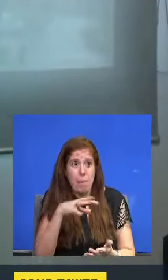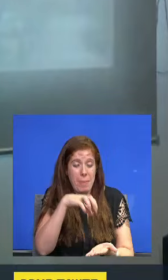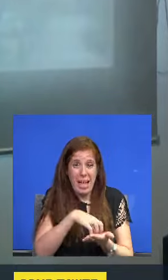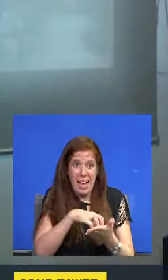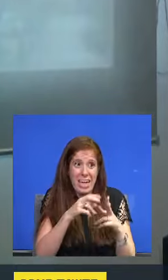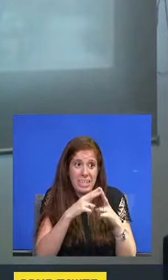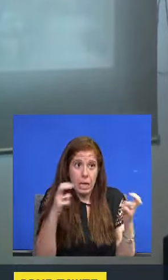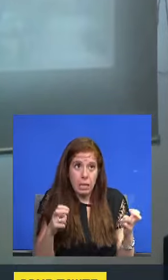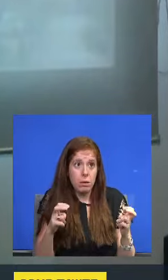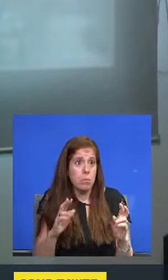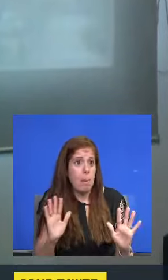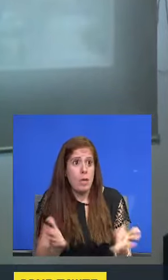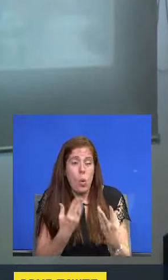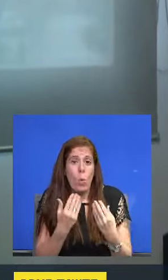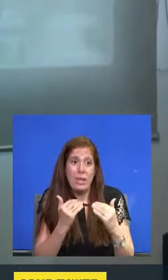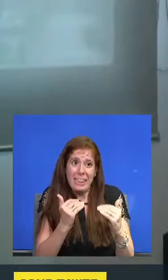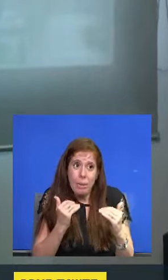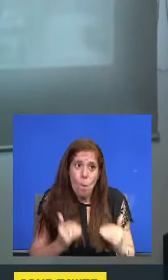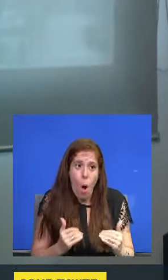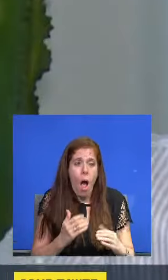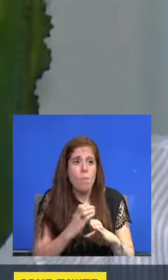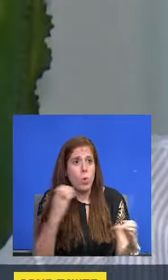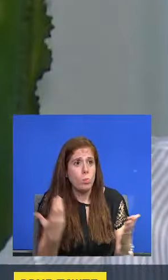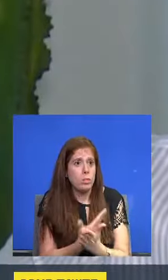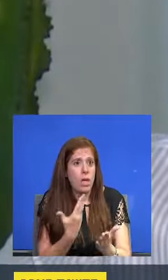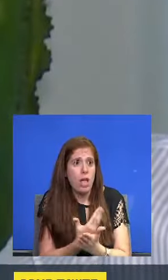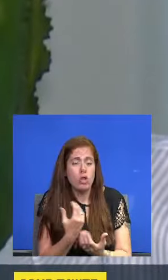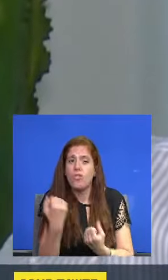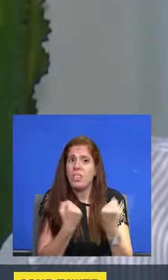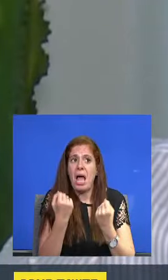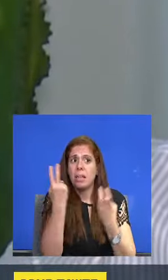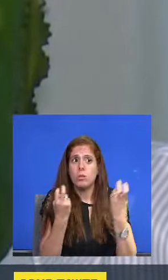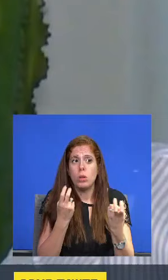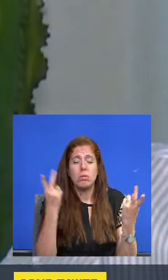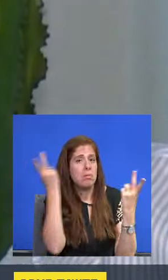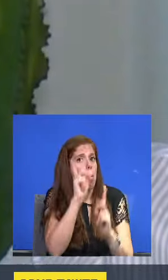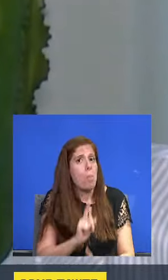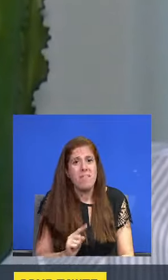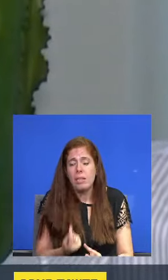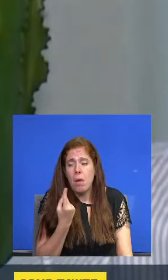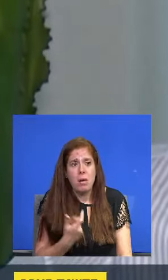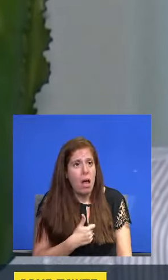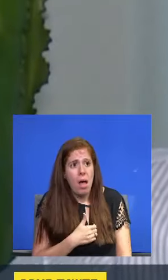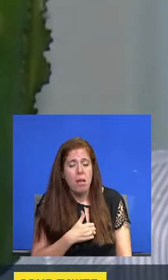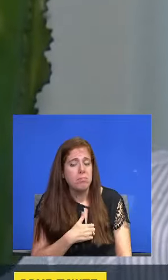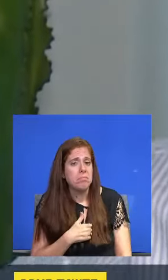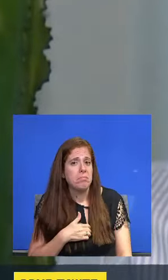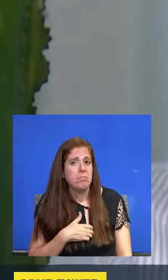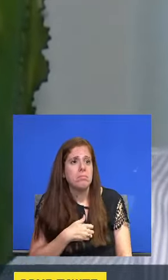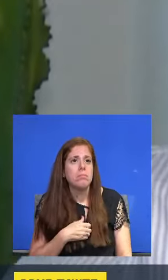bassa velocità, con un autobus nuovo e un autista capace, non riusciamo a capire che cosa possa essere